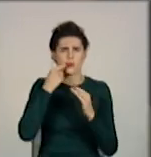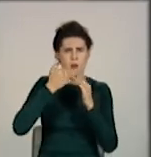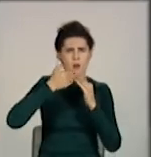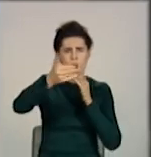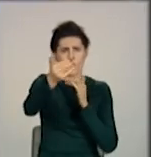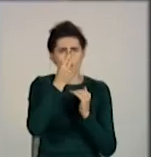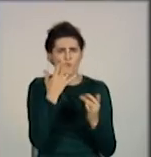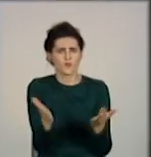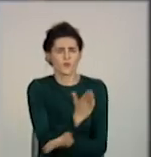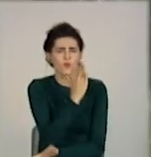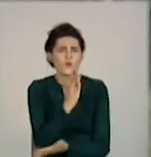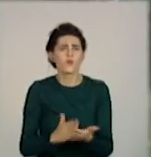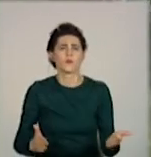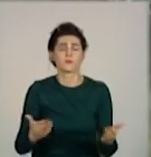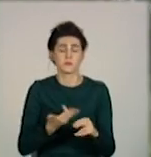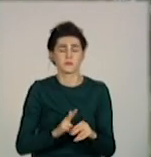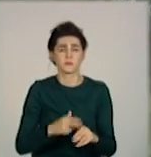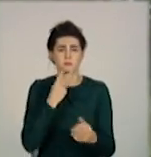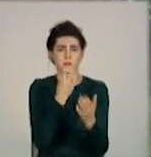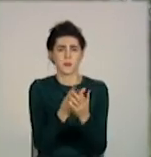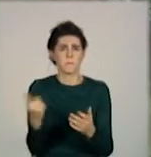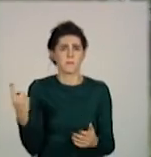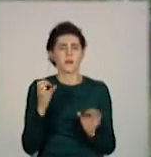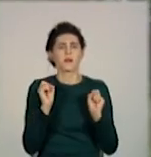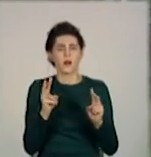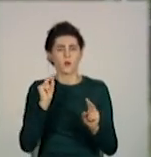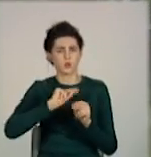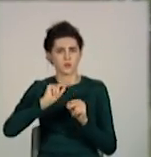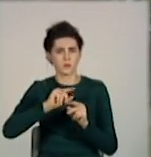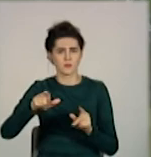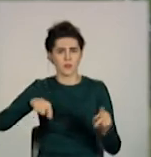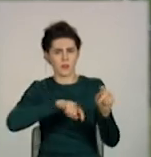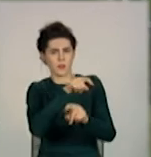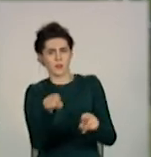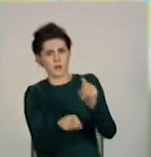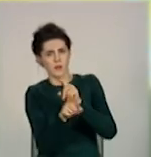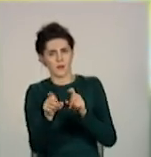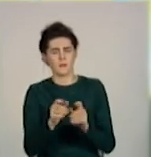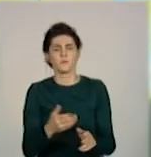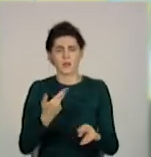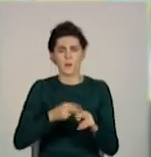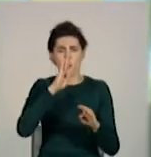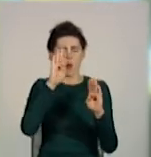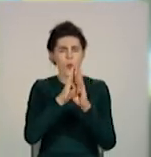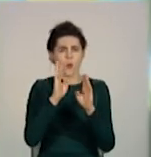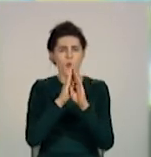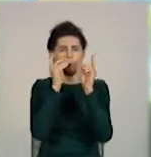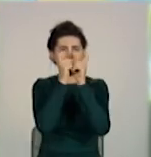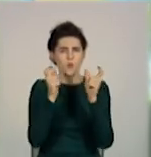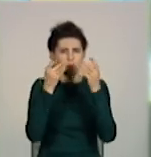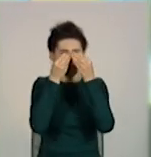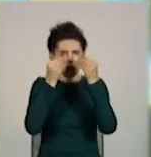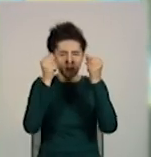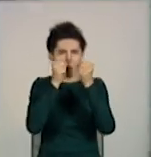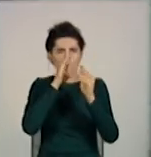непонятно до цели. Включай первую. Умовні пристрій нагадує окуляри для катання на